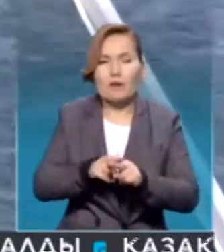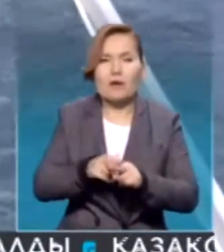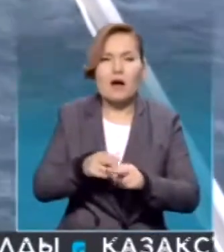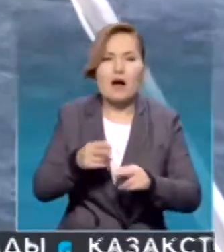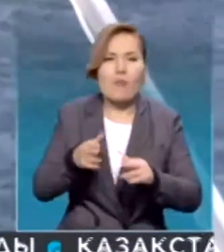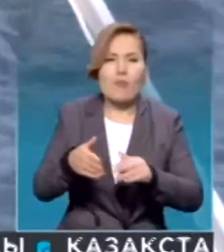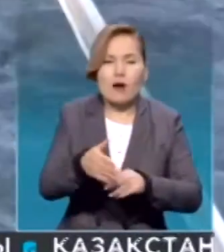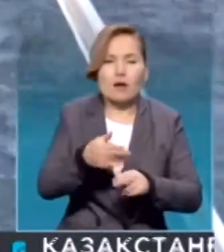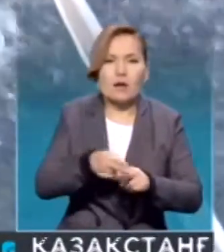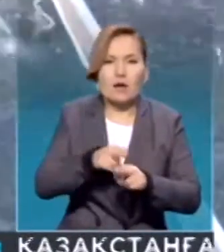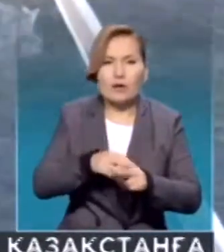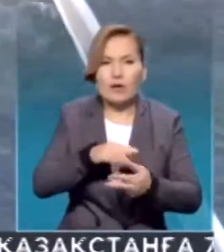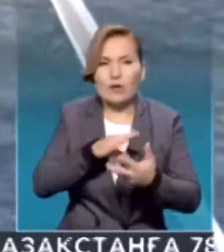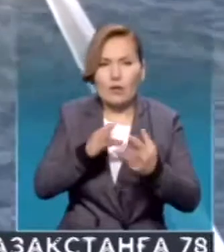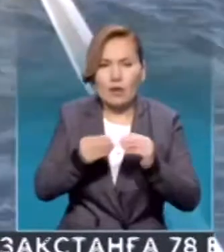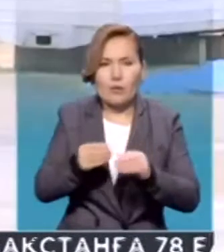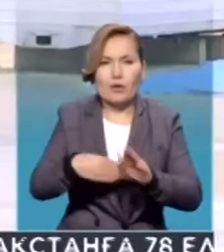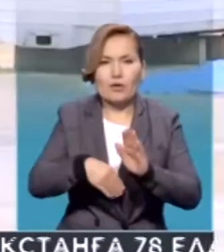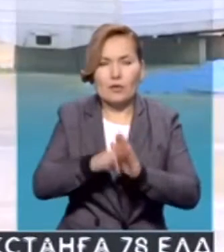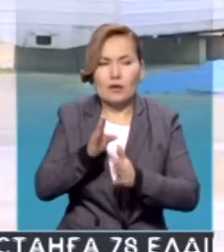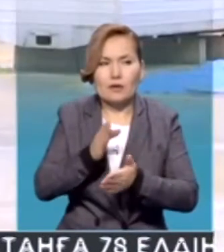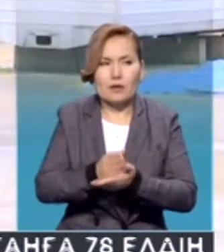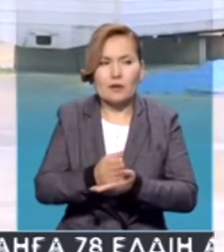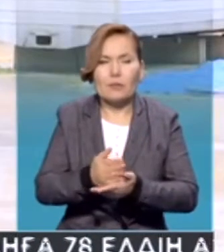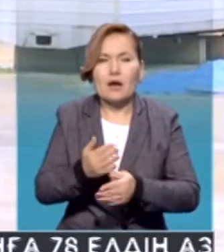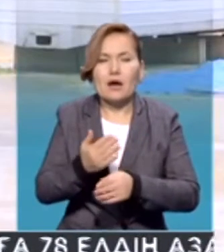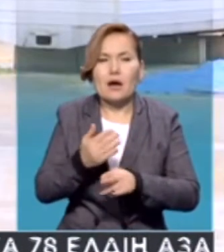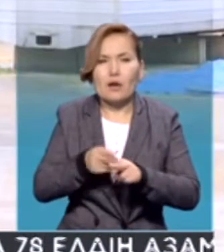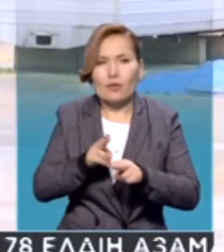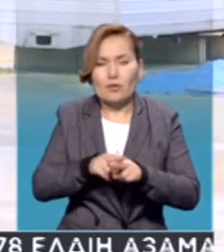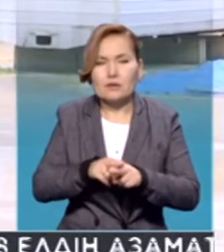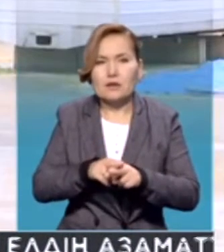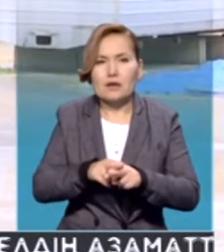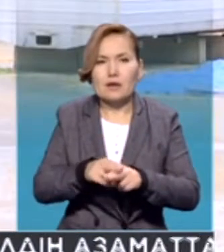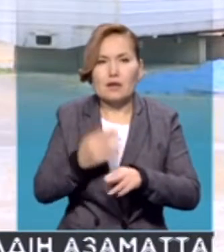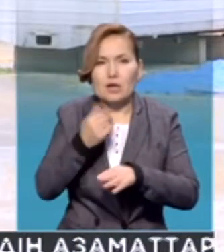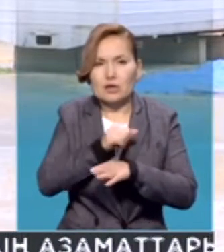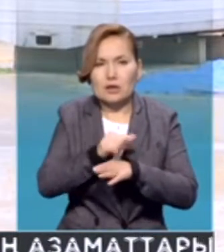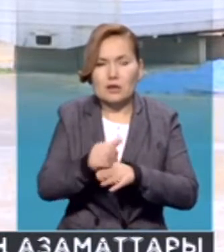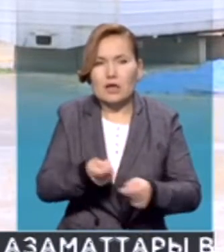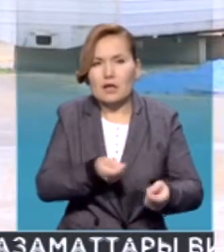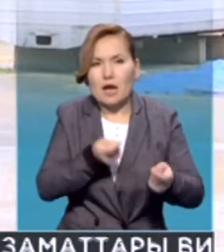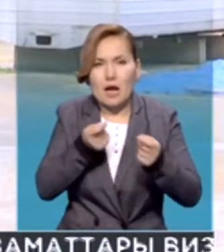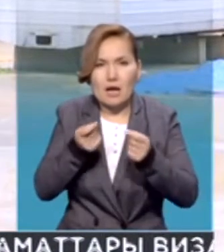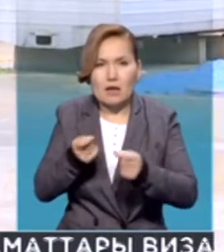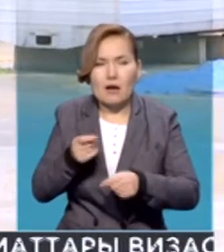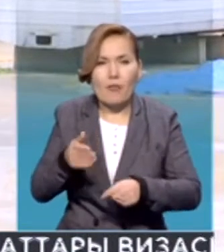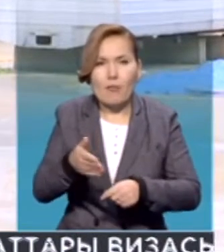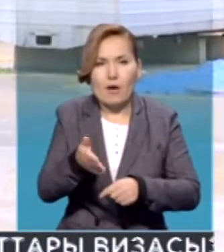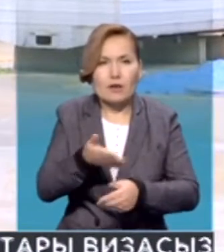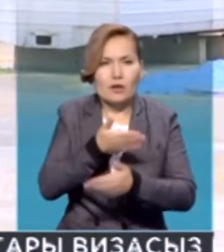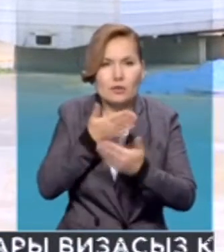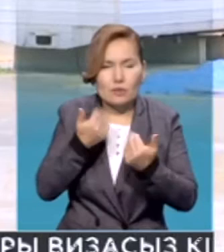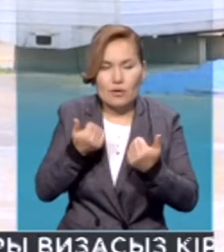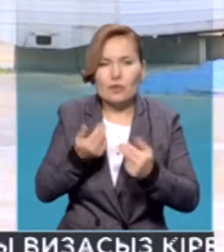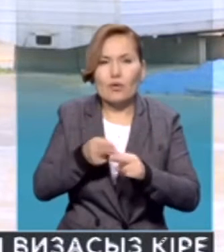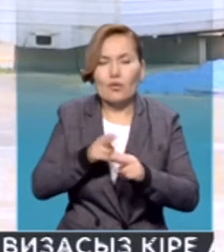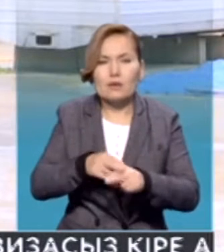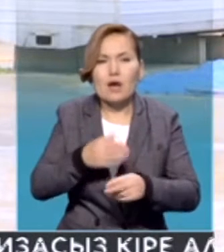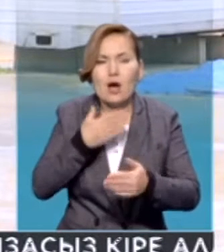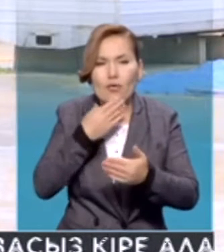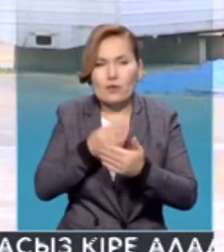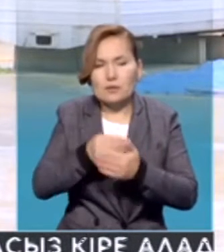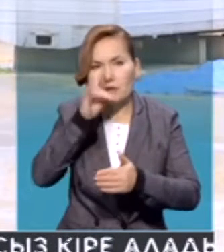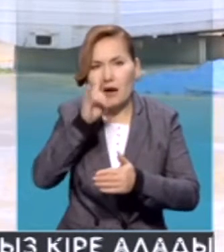және жасанды жолмен көбеюіне негіз болмақ. Сырттан келіп, әкеліп, өңдеп емес, өзімізде өсіріп, өңдеу саласын